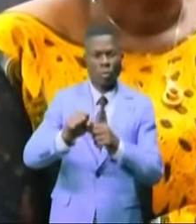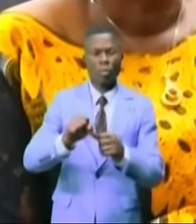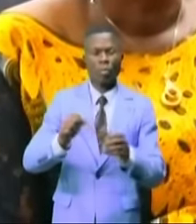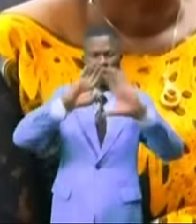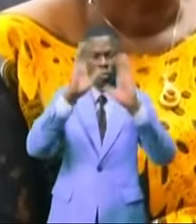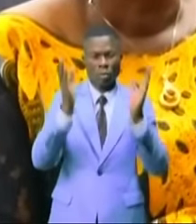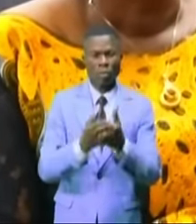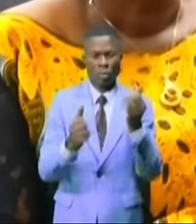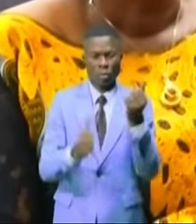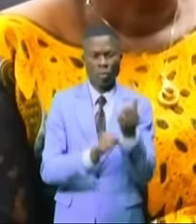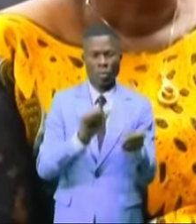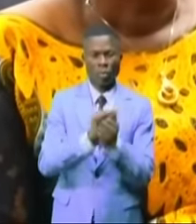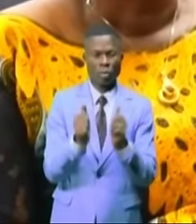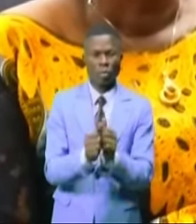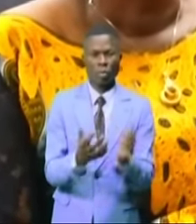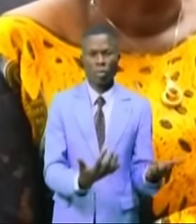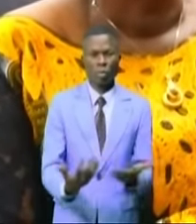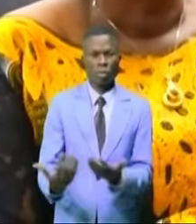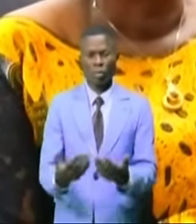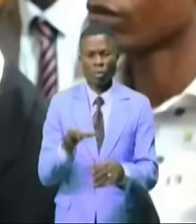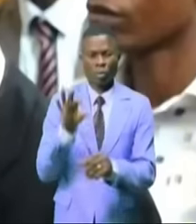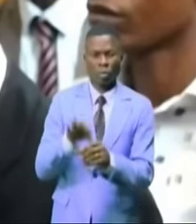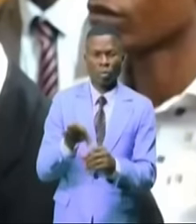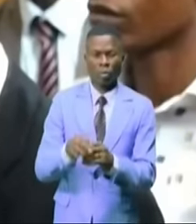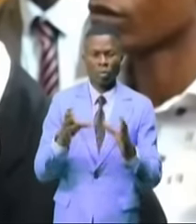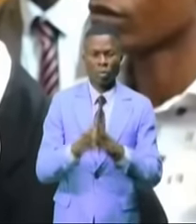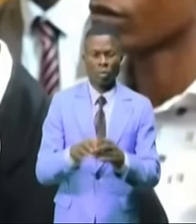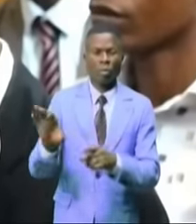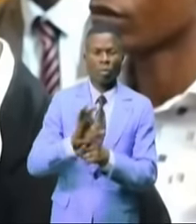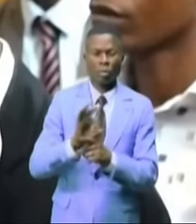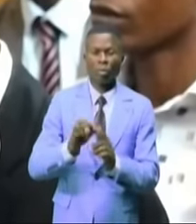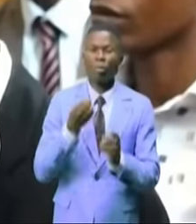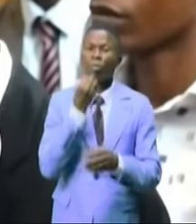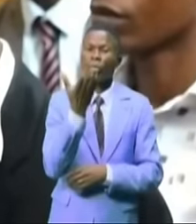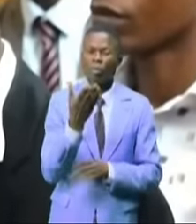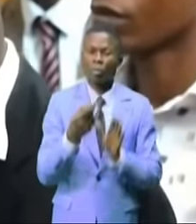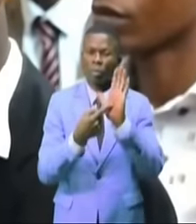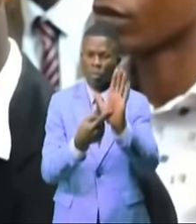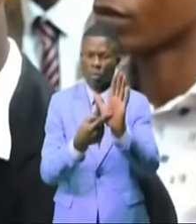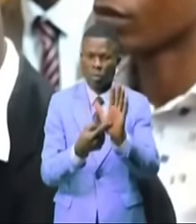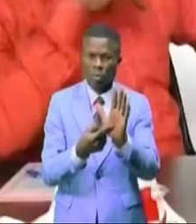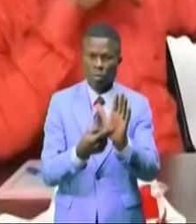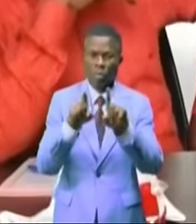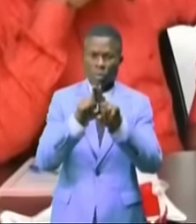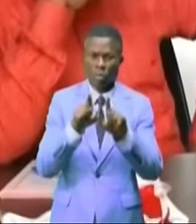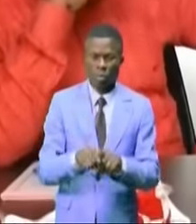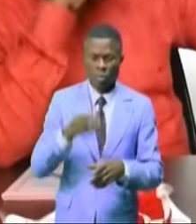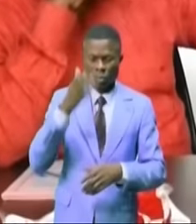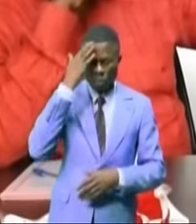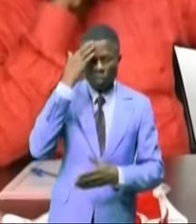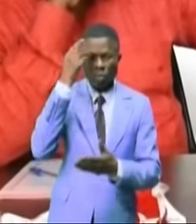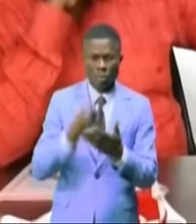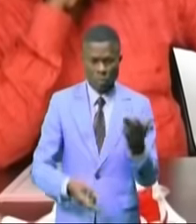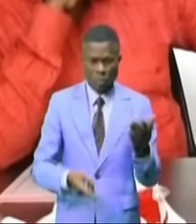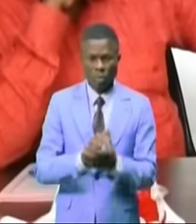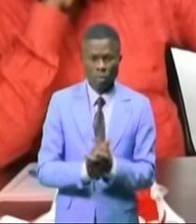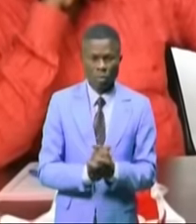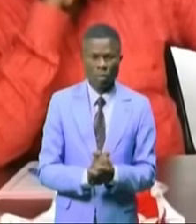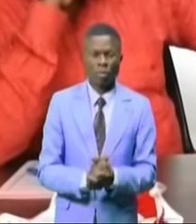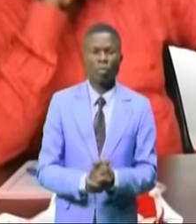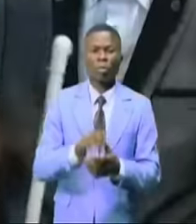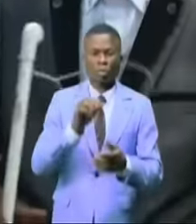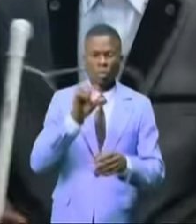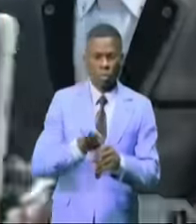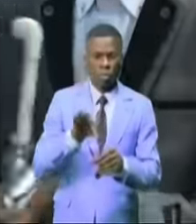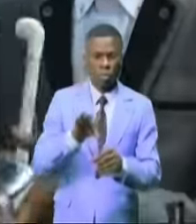au dispositif électronique de vote avec une séance de démonstration et de simulation et ce qu'il faut savoir pour identifier son bureau